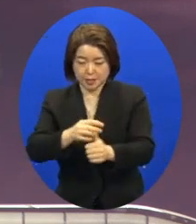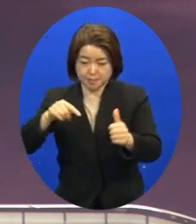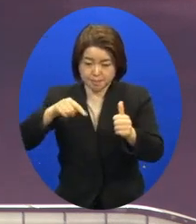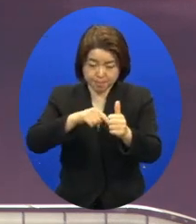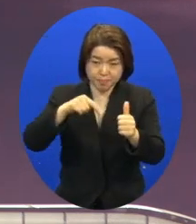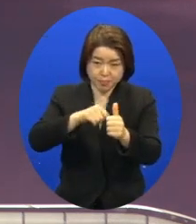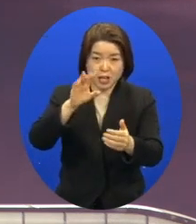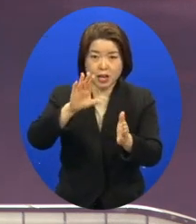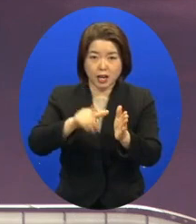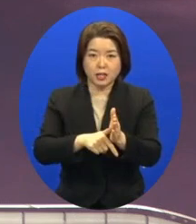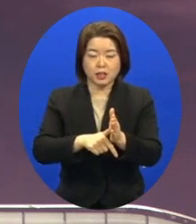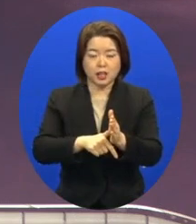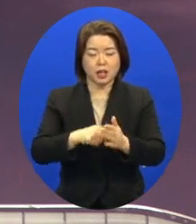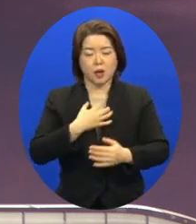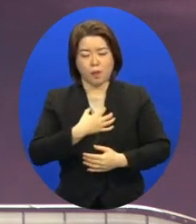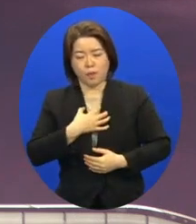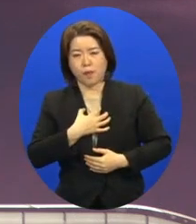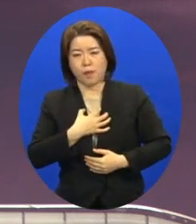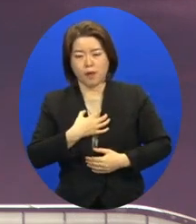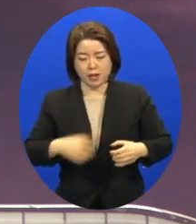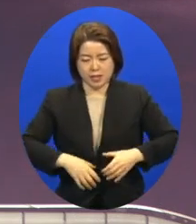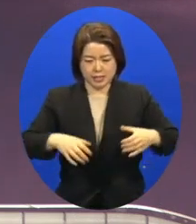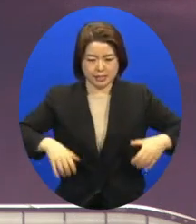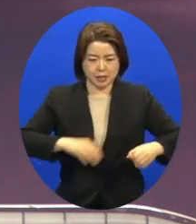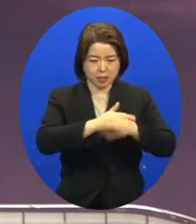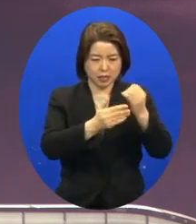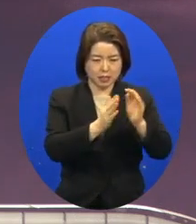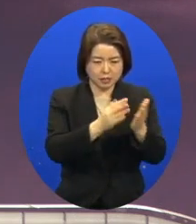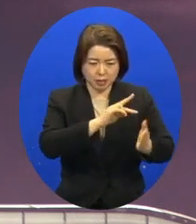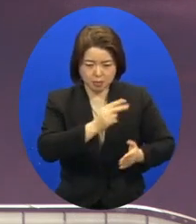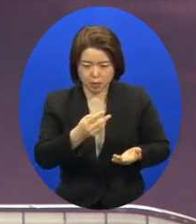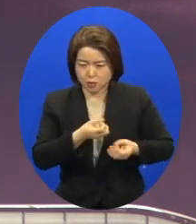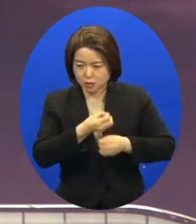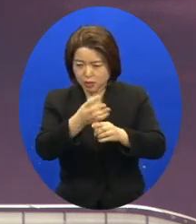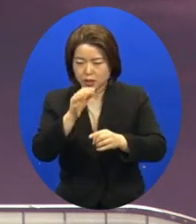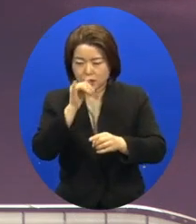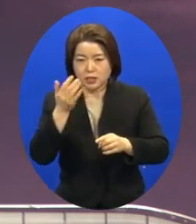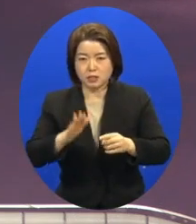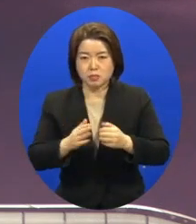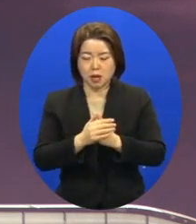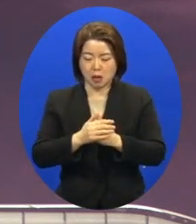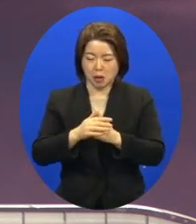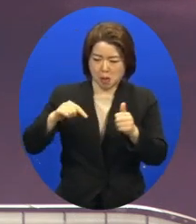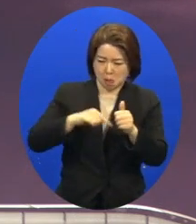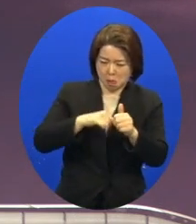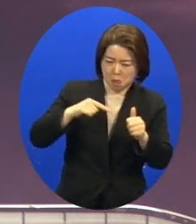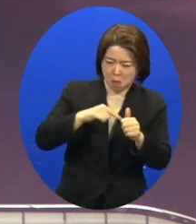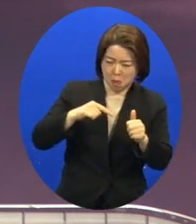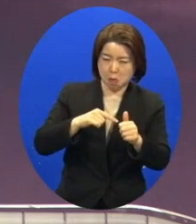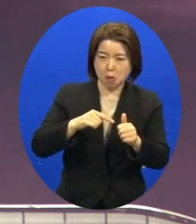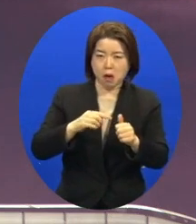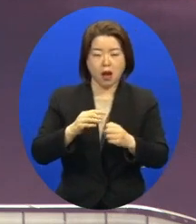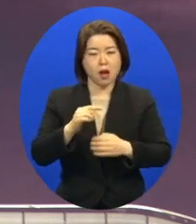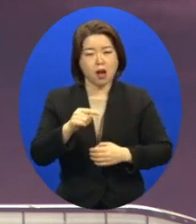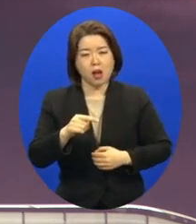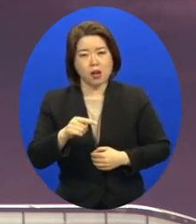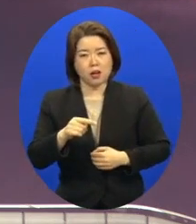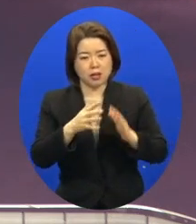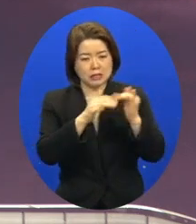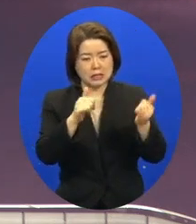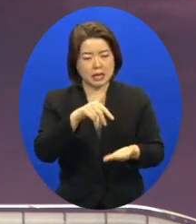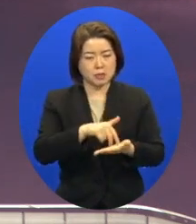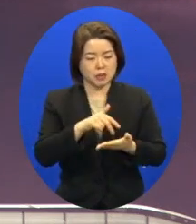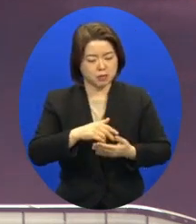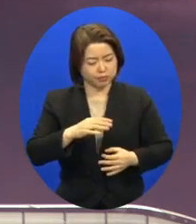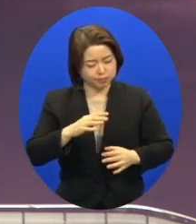담대하게 성경 보급하는 일을 했지만 막상 고문을 당한다고 하니까 그도 사람인지라 두렵지 않았겠습니까? 내가